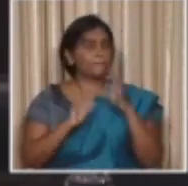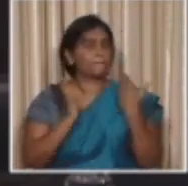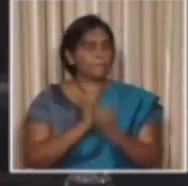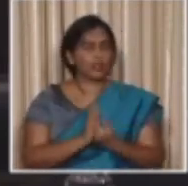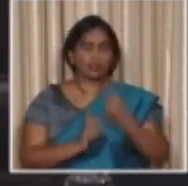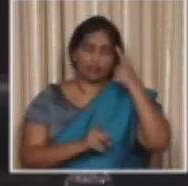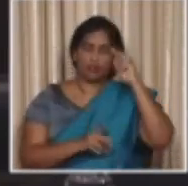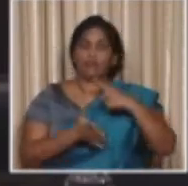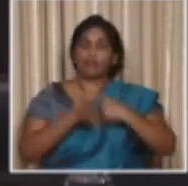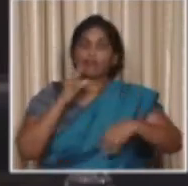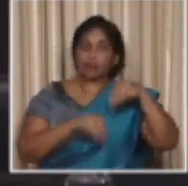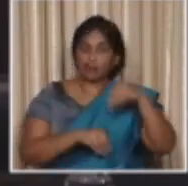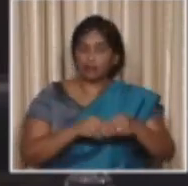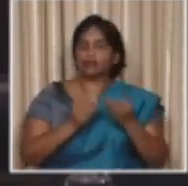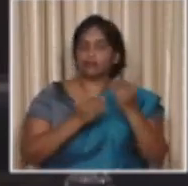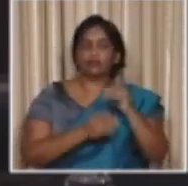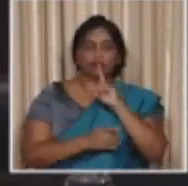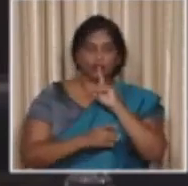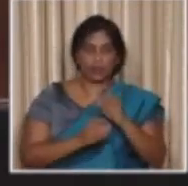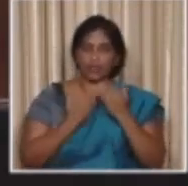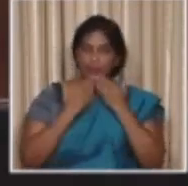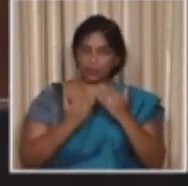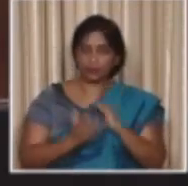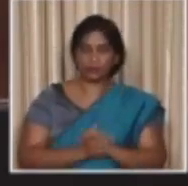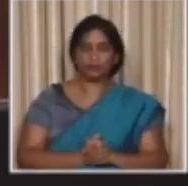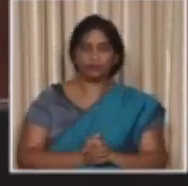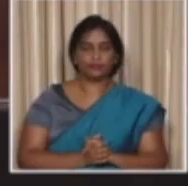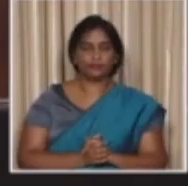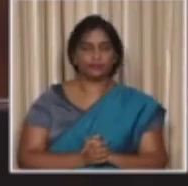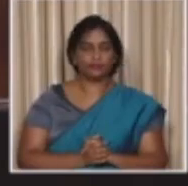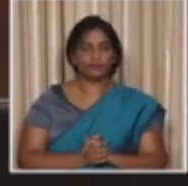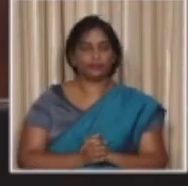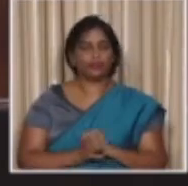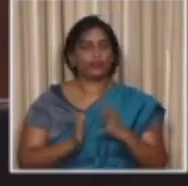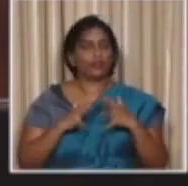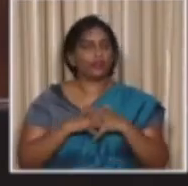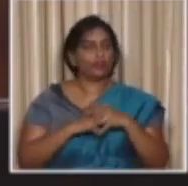විශ්වාස භංගයක් කියමින් මා නියඳ වෙනවා. බොහොම ස්තුතියි. බොහොම ස්තුතියි ඔබතුමාට. ගරු වජිර අබේවර්ධන මහත්තයා.